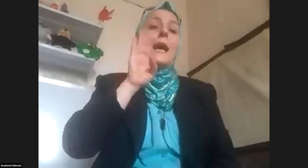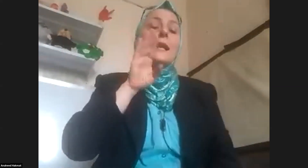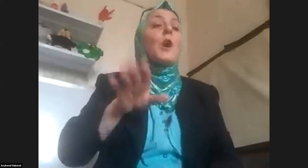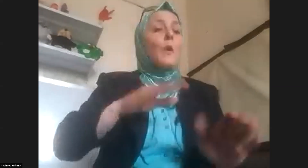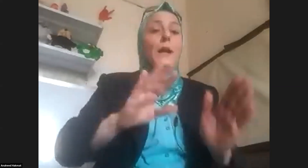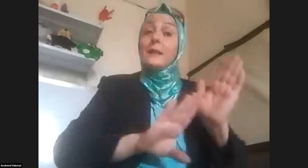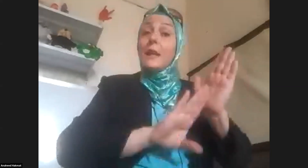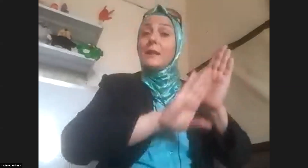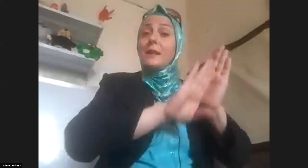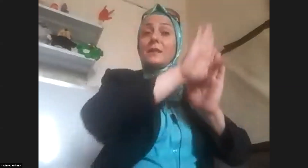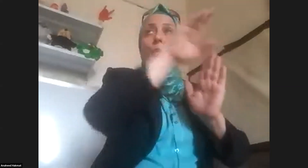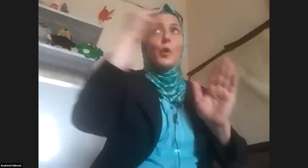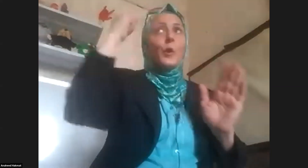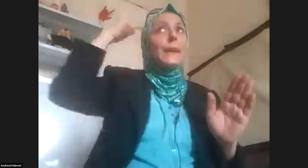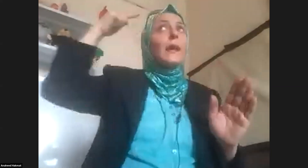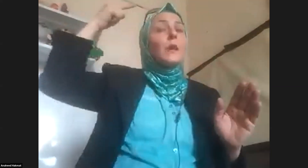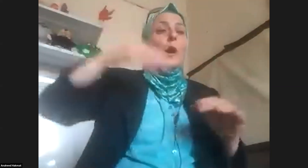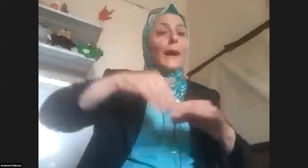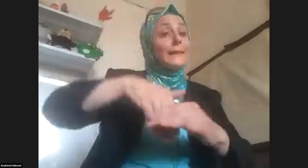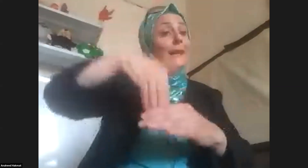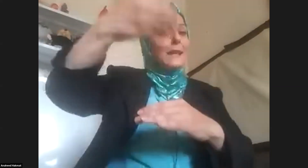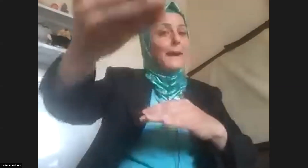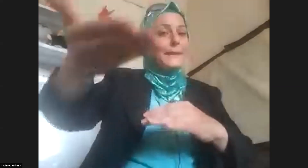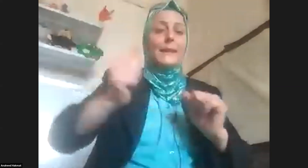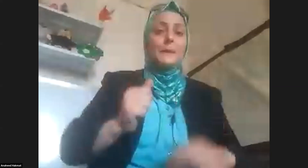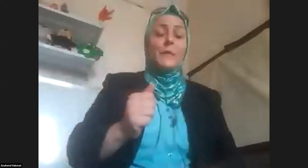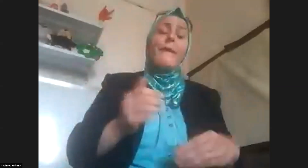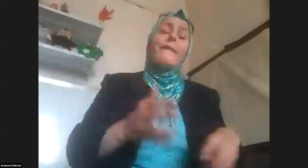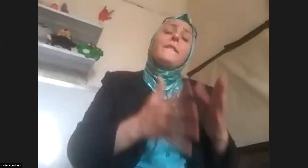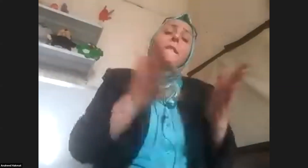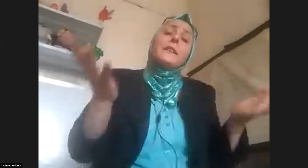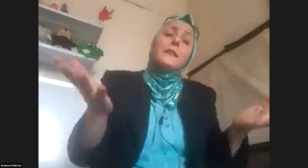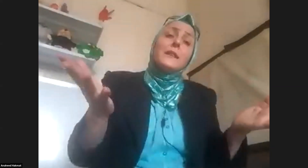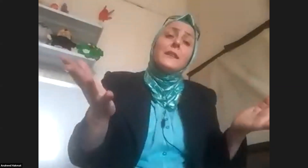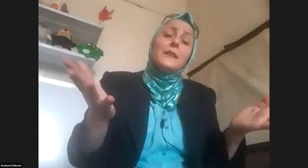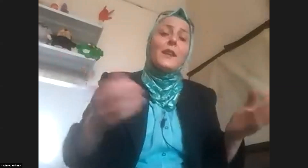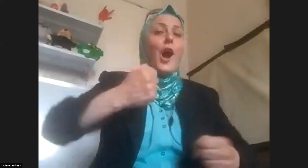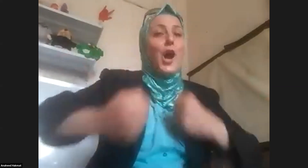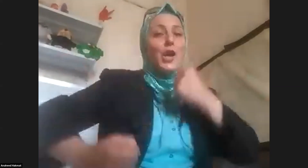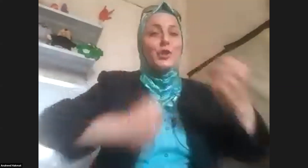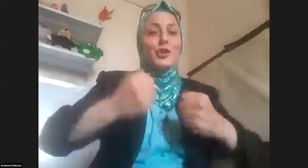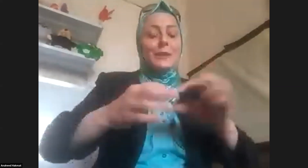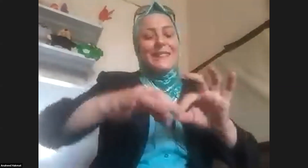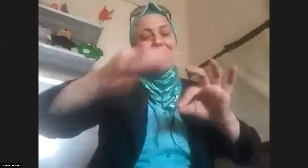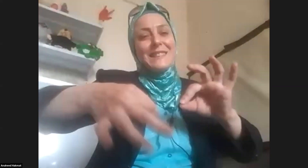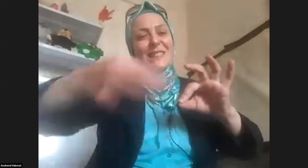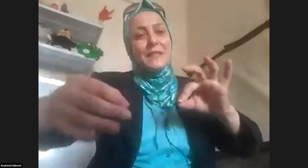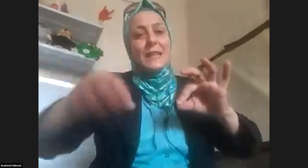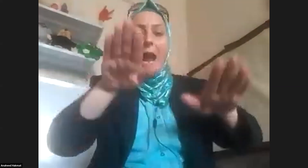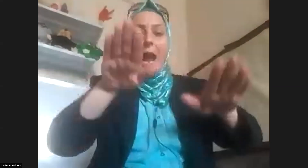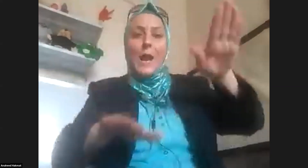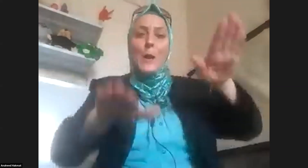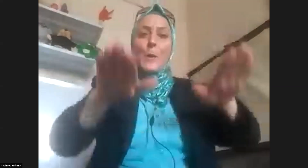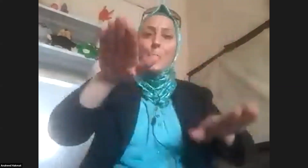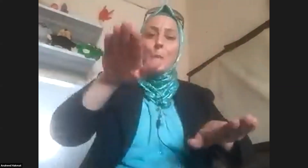الهائلة المطلوبة منهم في المرحلة الجاية. ففي كتير أنشطة تفصيلية على مستوى كيف بدنا يكون